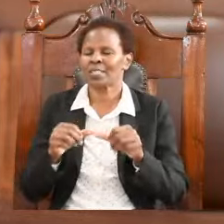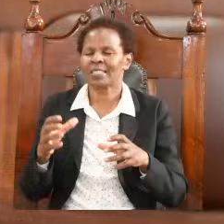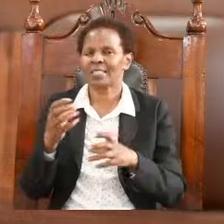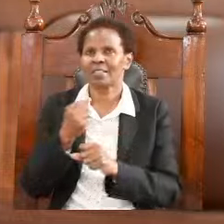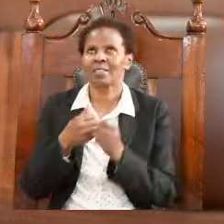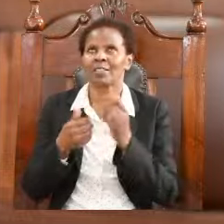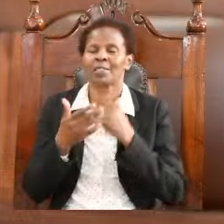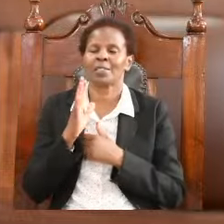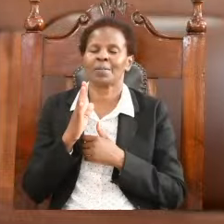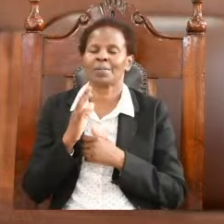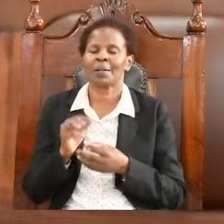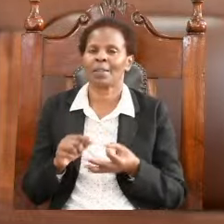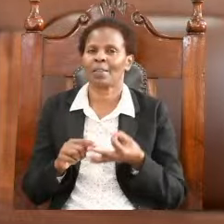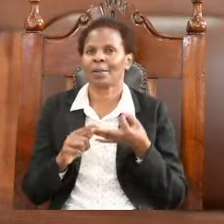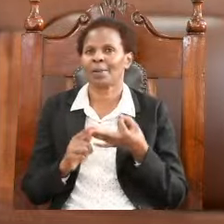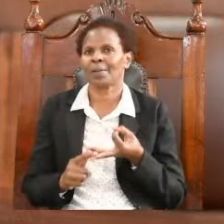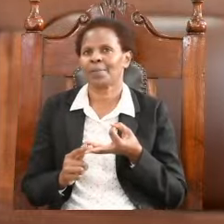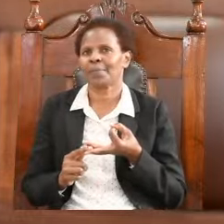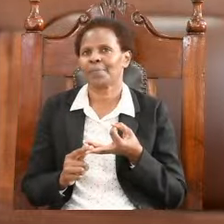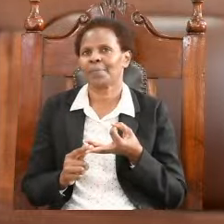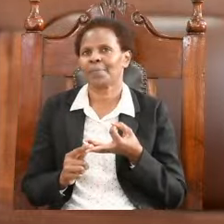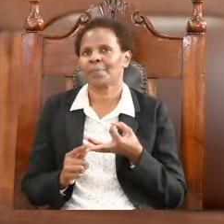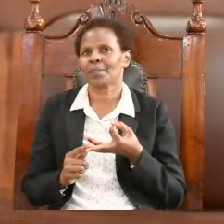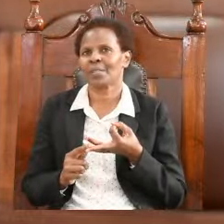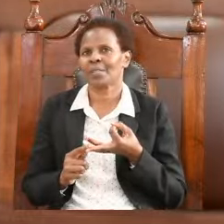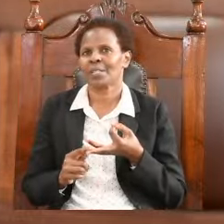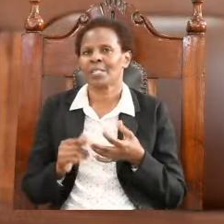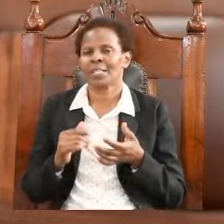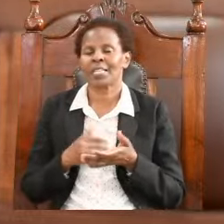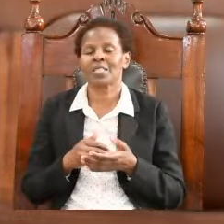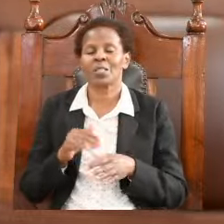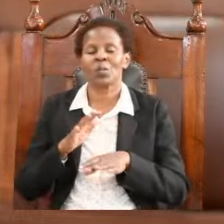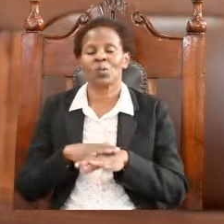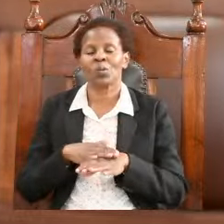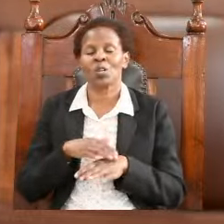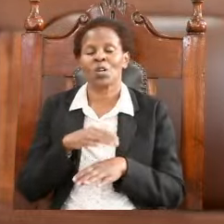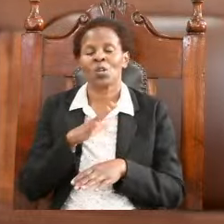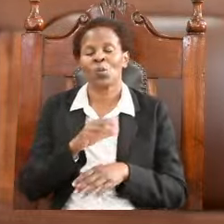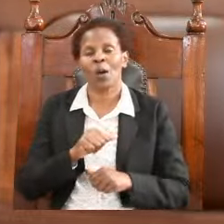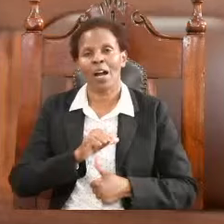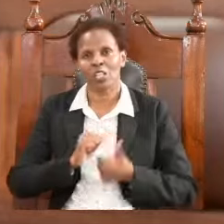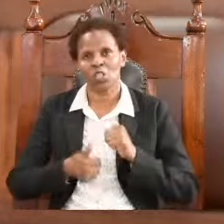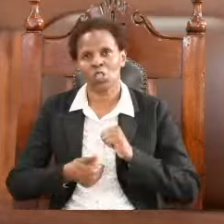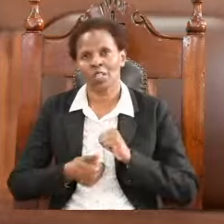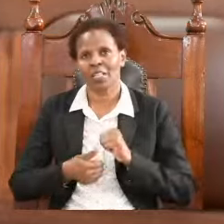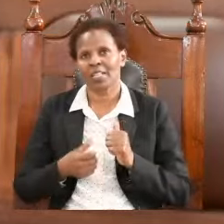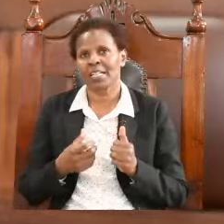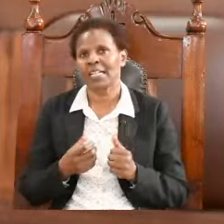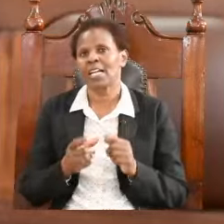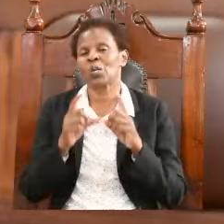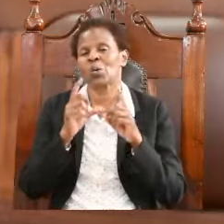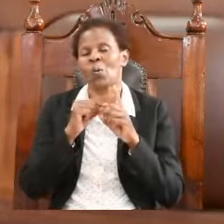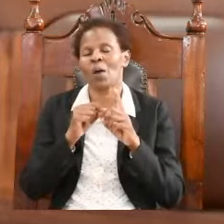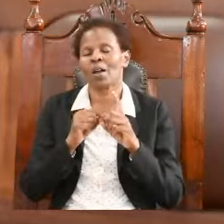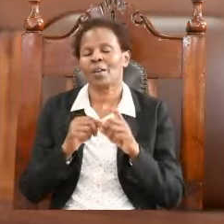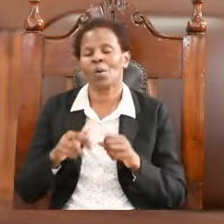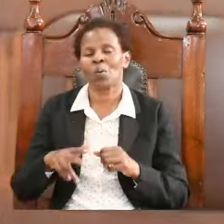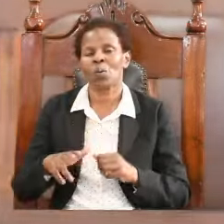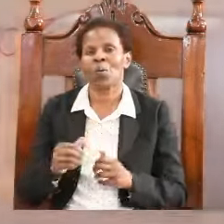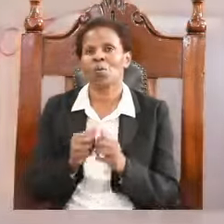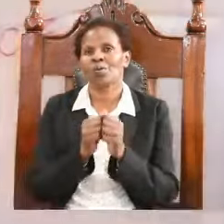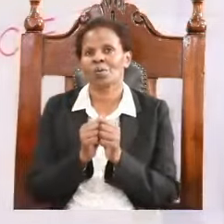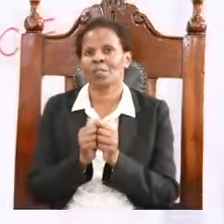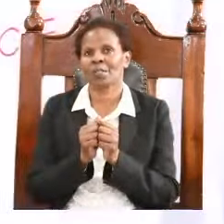counts na wa mwisho twauga ni wega ciugo citu na cieko citu citwarane